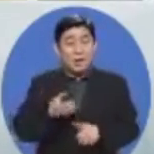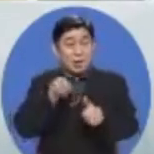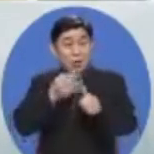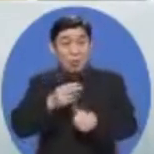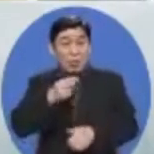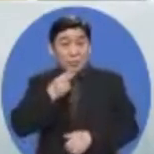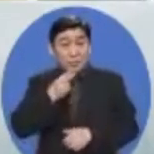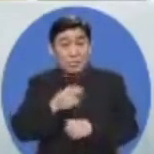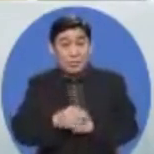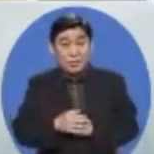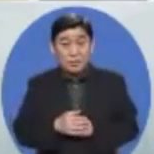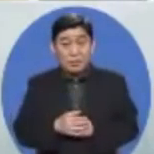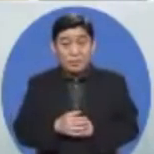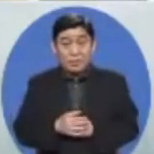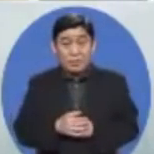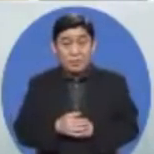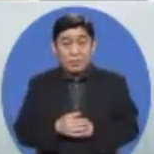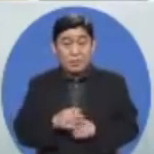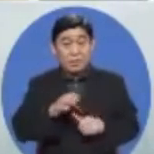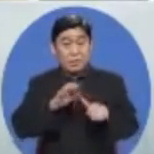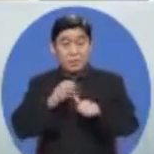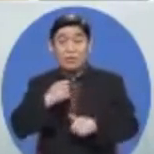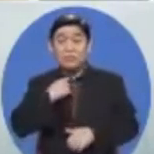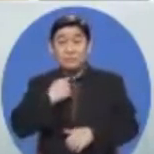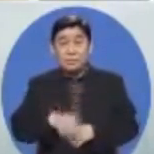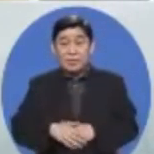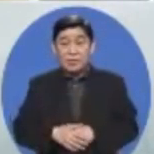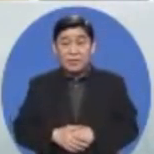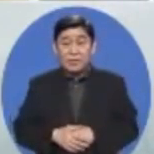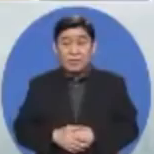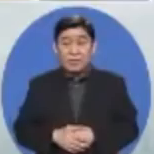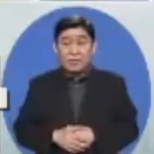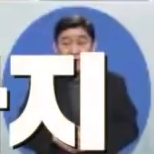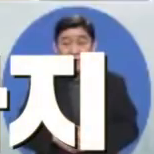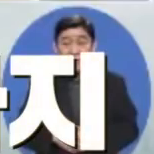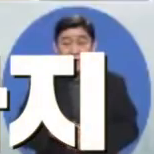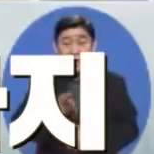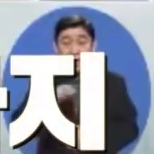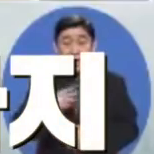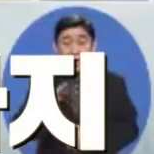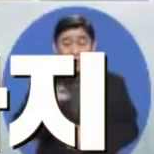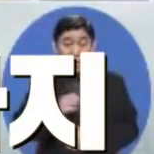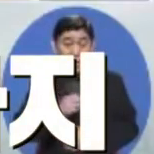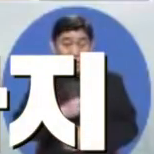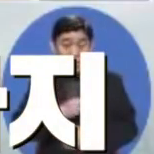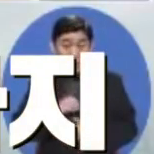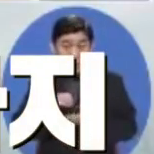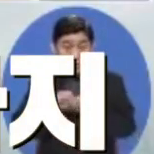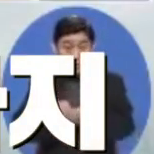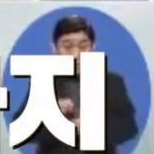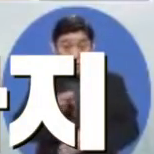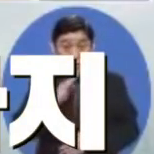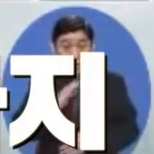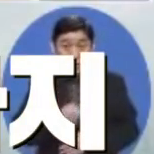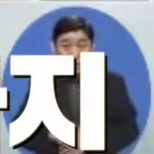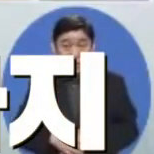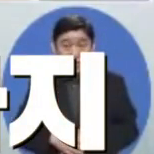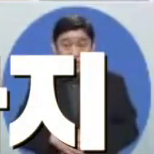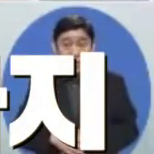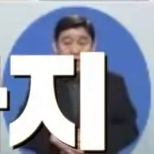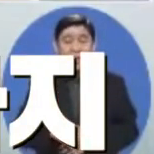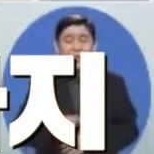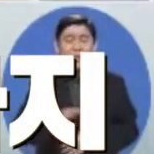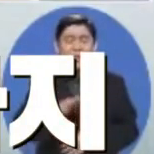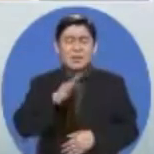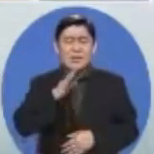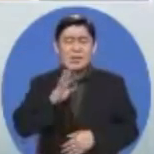고발 안 합니까? 저는 도용당한 일이 없습니다. 또 일배원으로는 들어가셨죠? 한 번도 실제